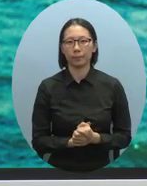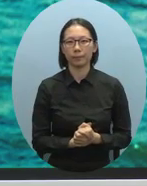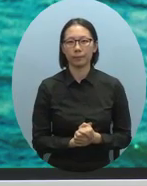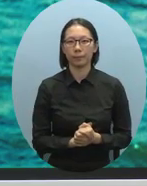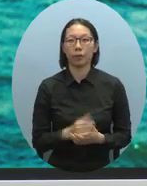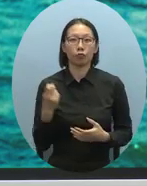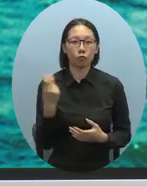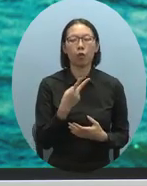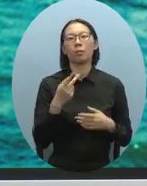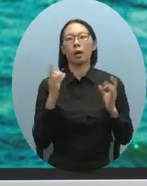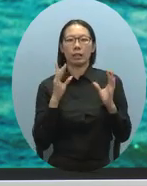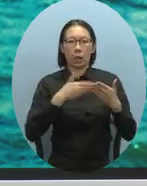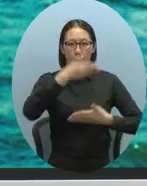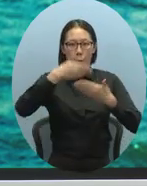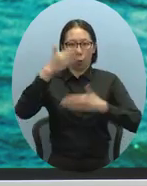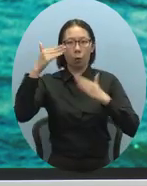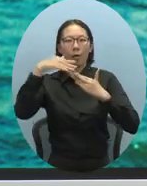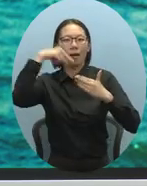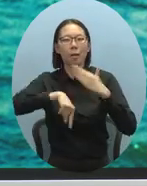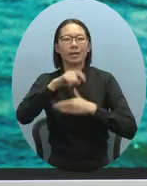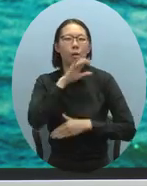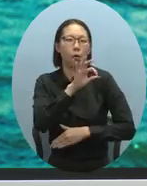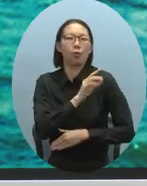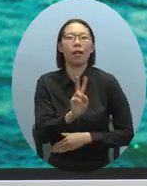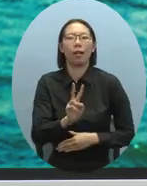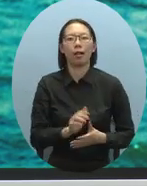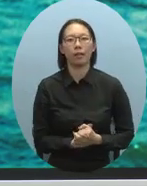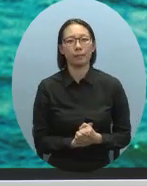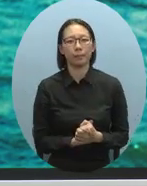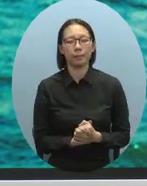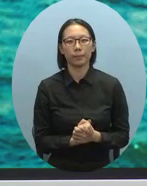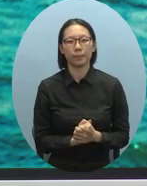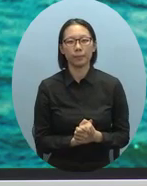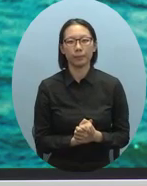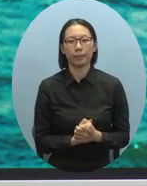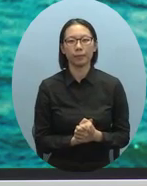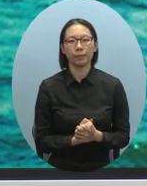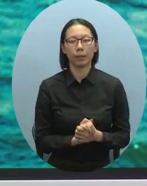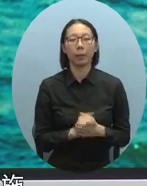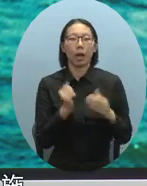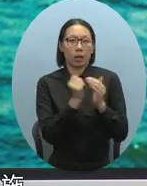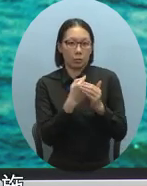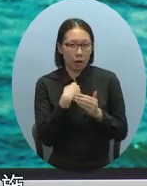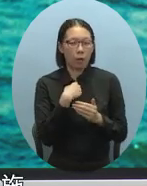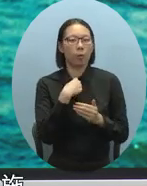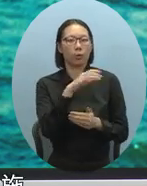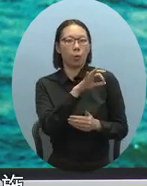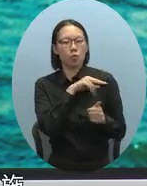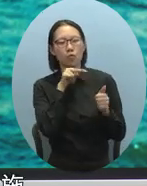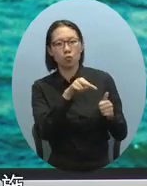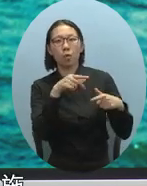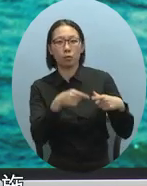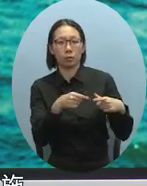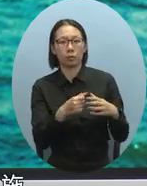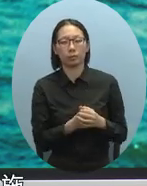面都有很多会所的。所以我在这里强烈呼吁呢，私人会所的管理公司亦都要做好